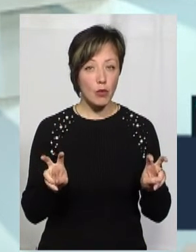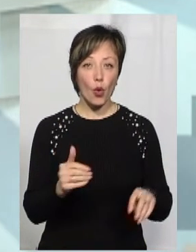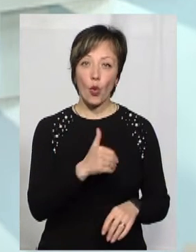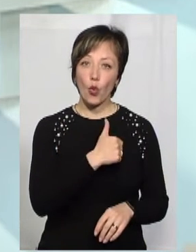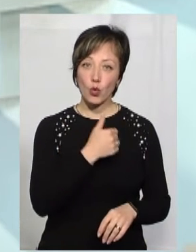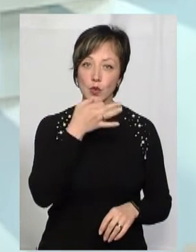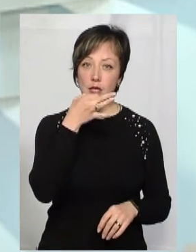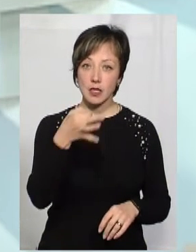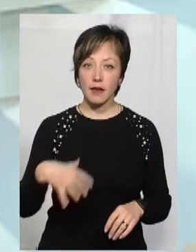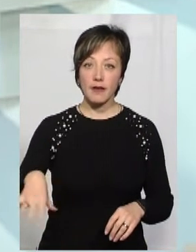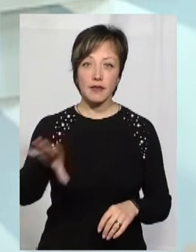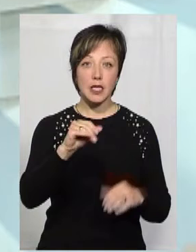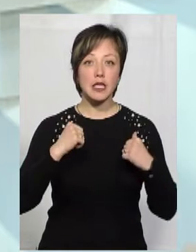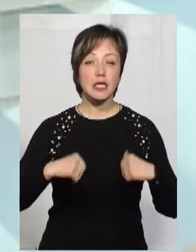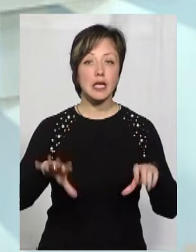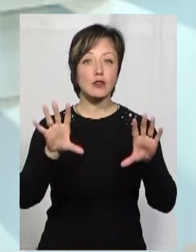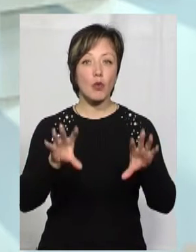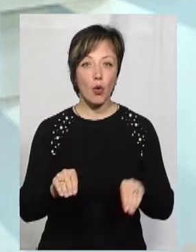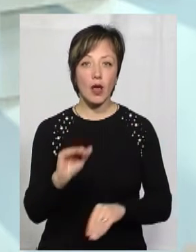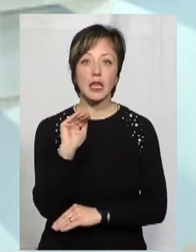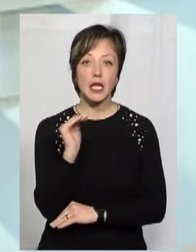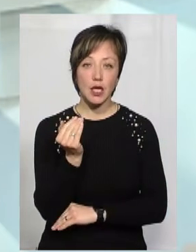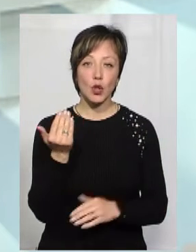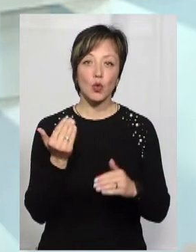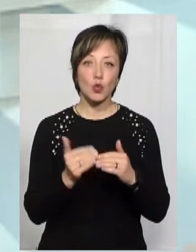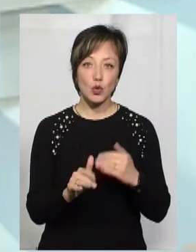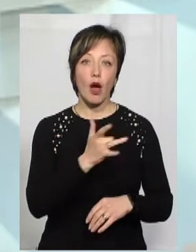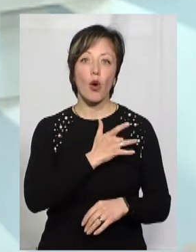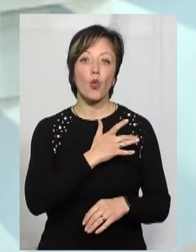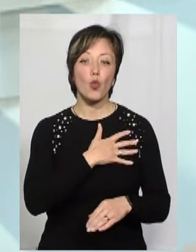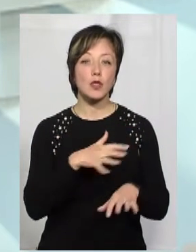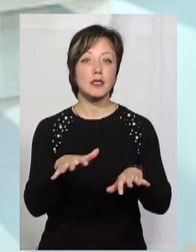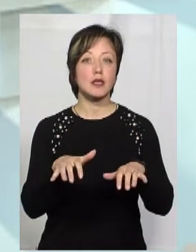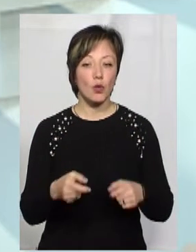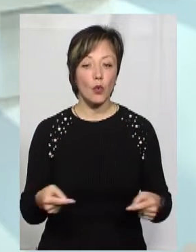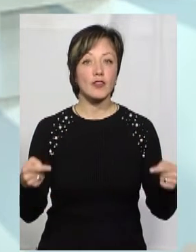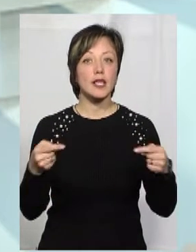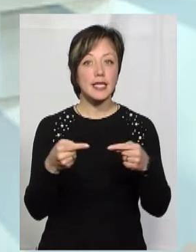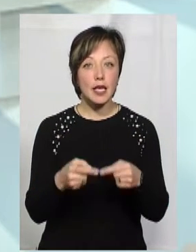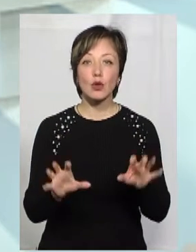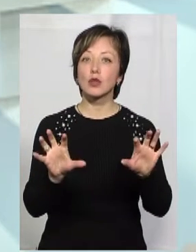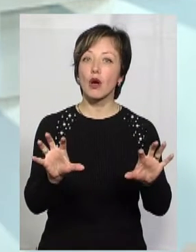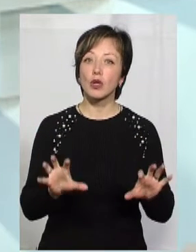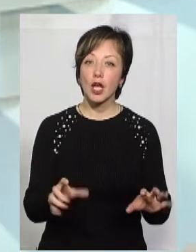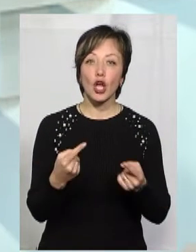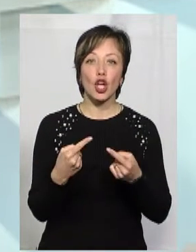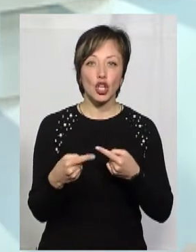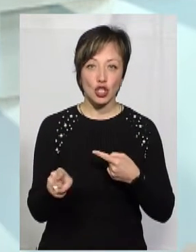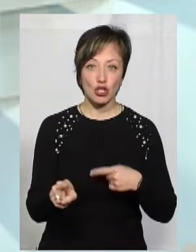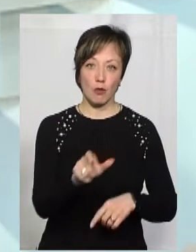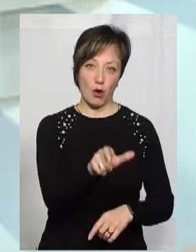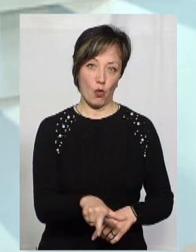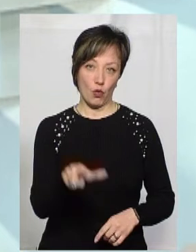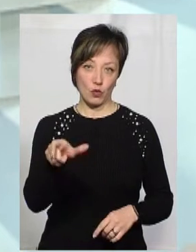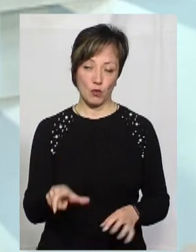і хочу сказати, всіх заспокоїти, дитина уже усиновлена згідно чинного законодавства іншими